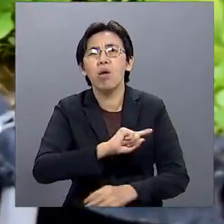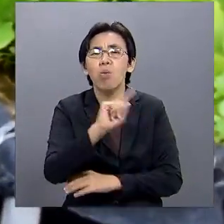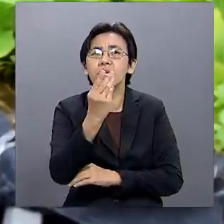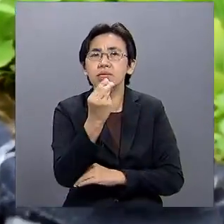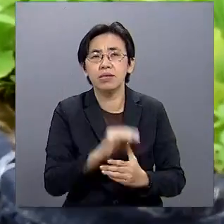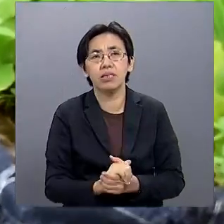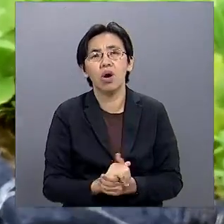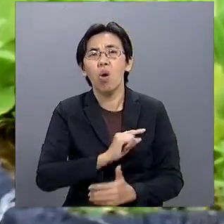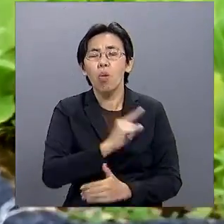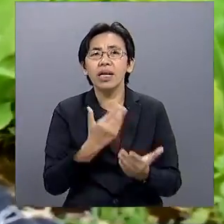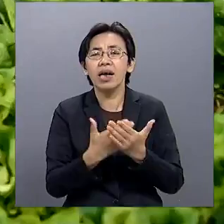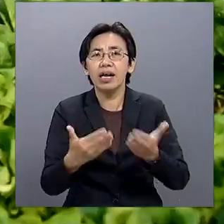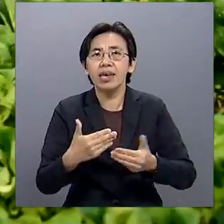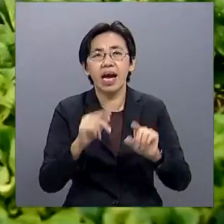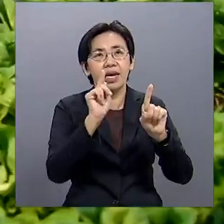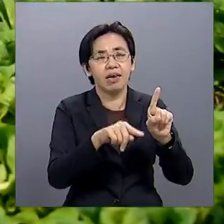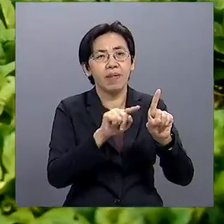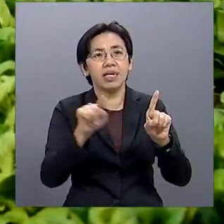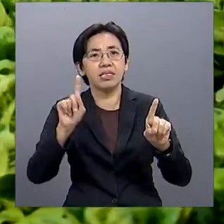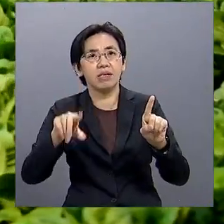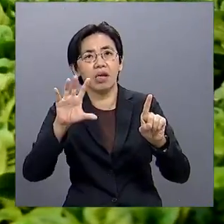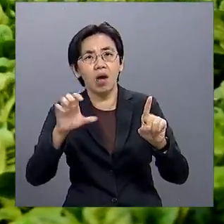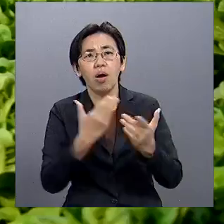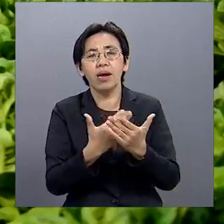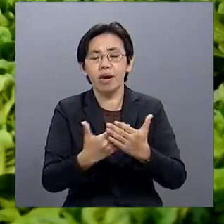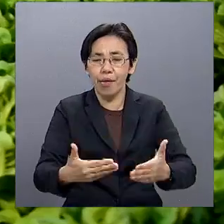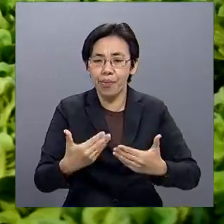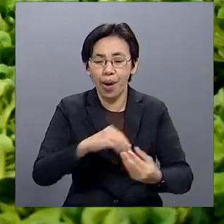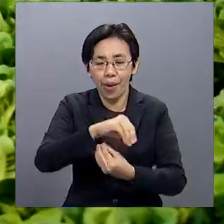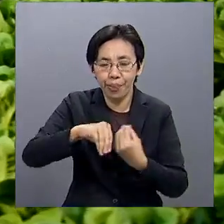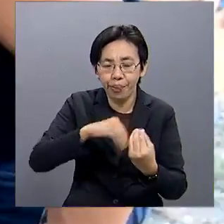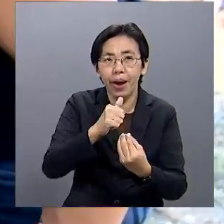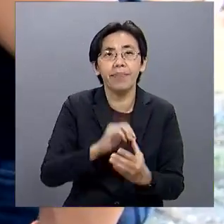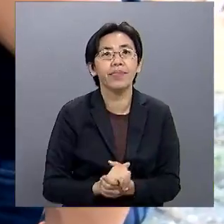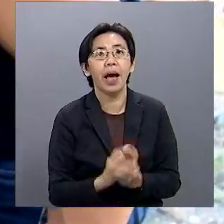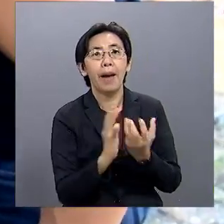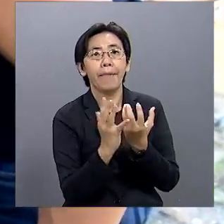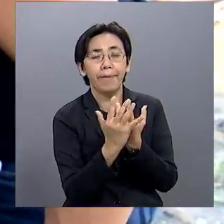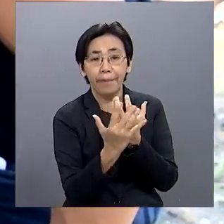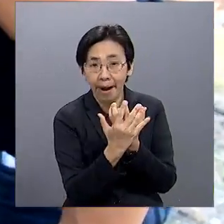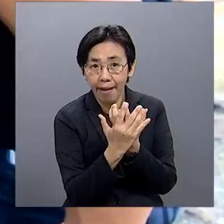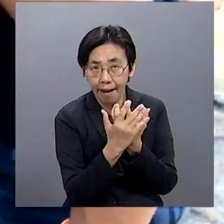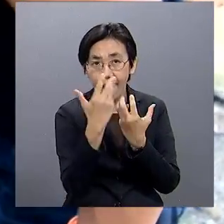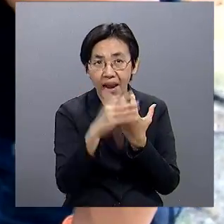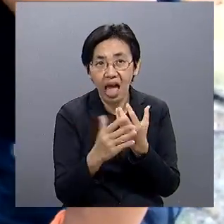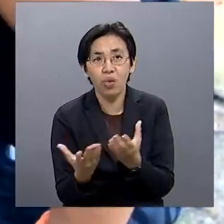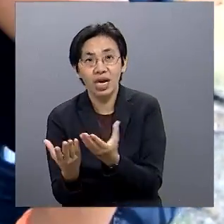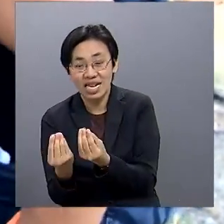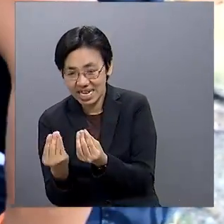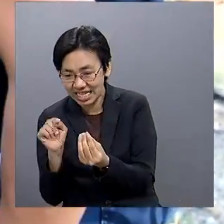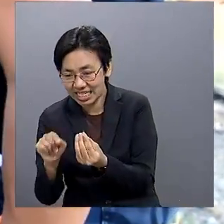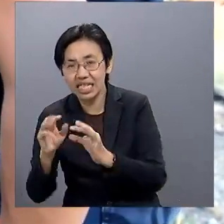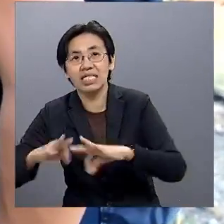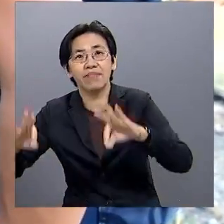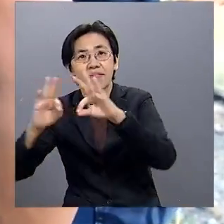มาณ 1,000-1,500 บาทกันเลยทีเดียวนะคะ นอกจากปลูกผักแล้วต้องทำให้ครบวงจรหน่อยดินเนี่ยก็สำคัญนะครับคุณผู้ชมคุ